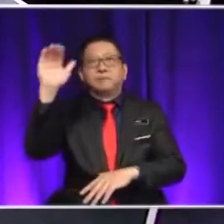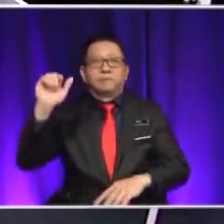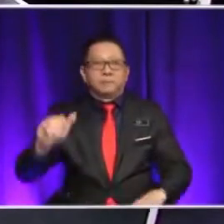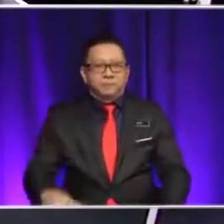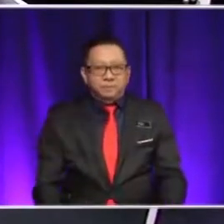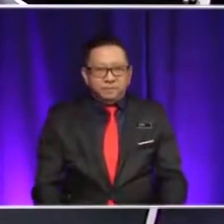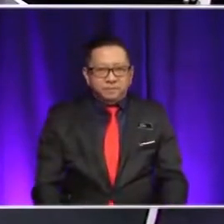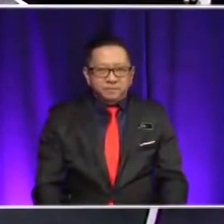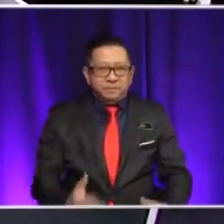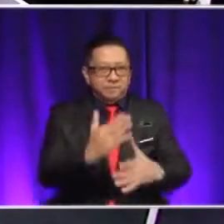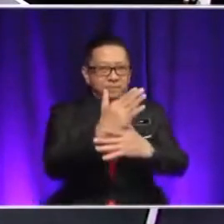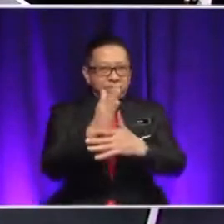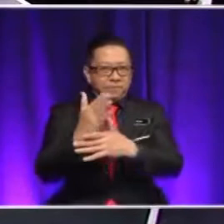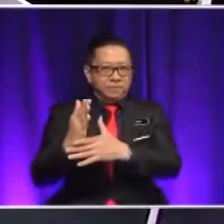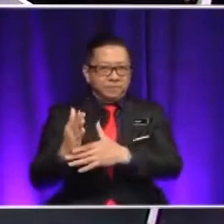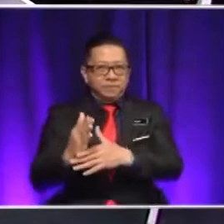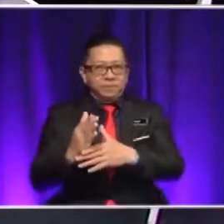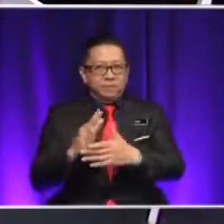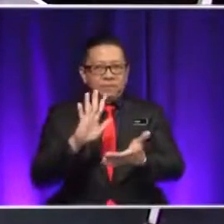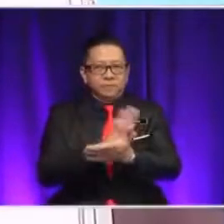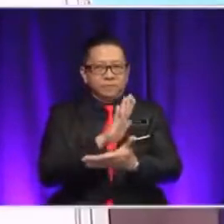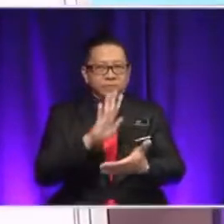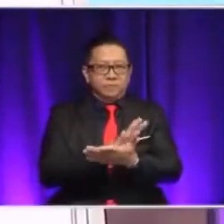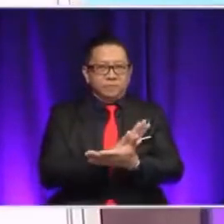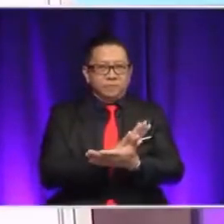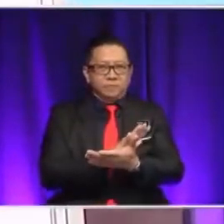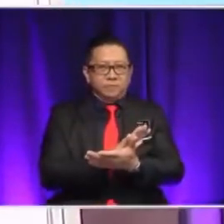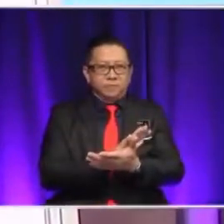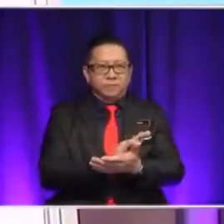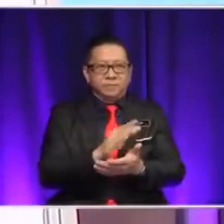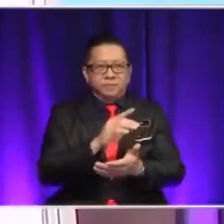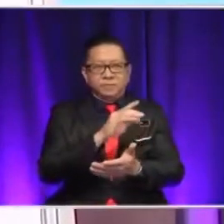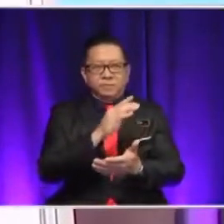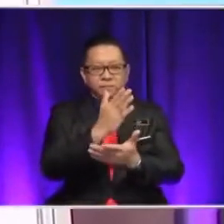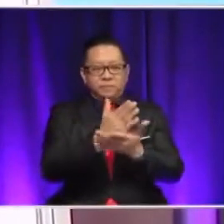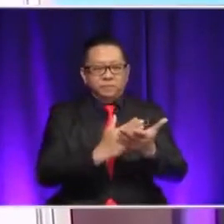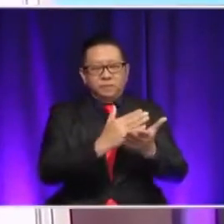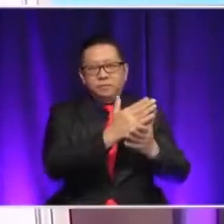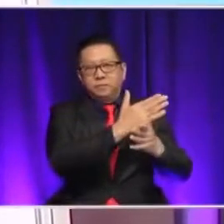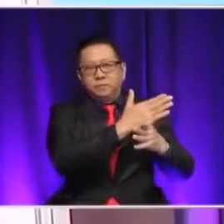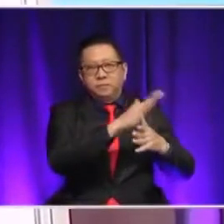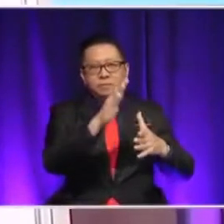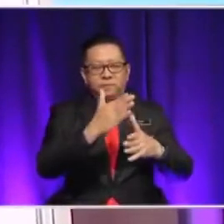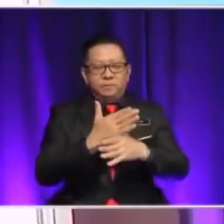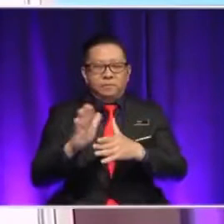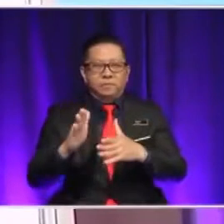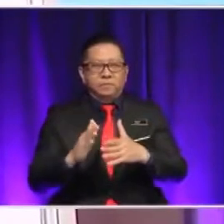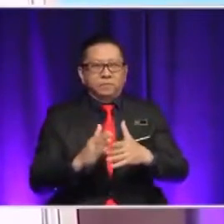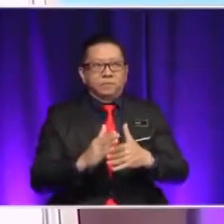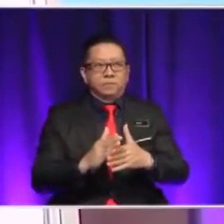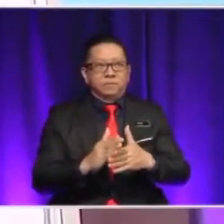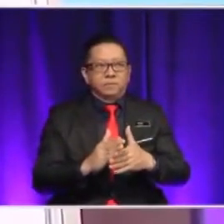oke kita bahagiakan Kekasih The Oke garis lurus kebuka separuh dibawa schikowski